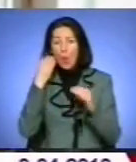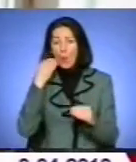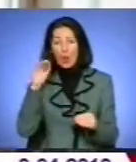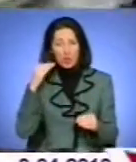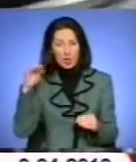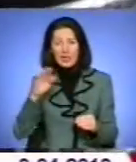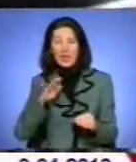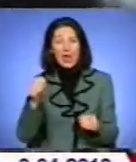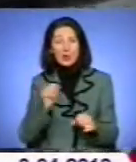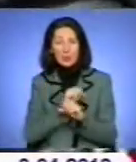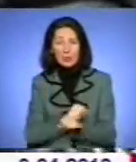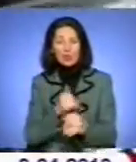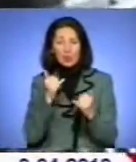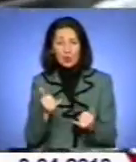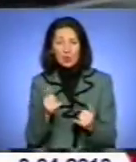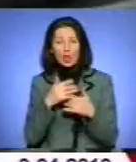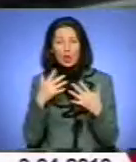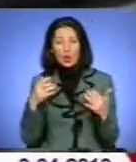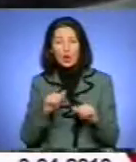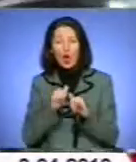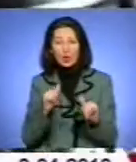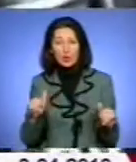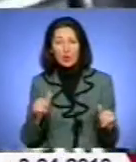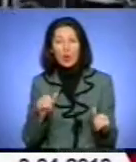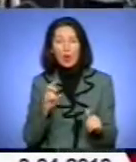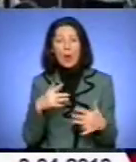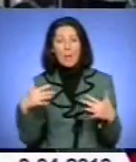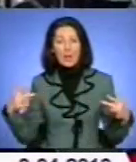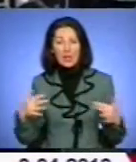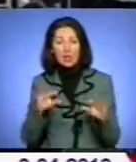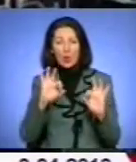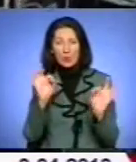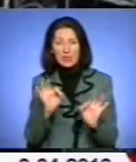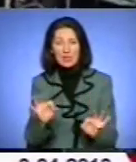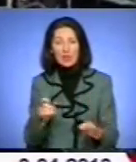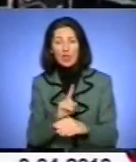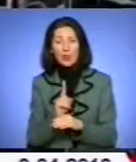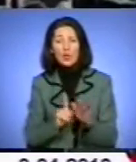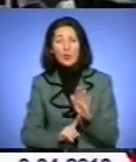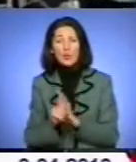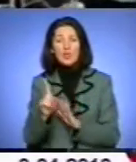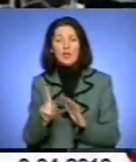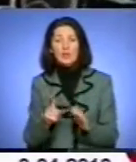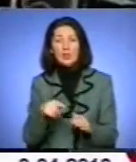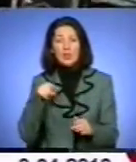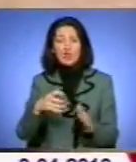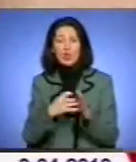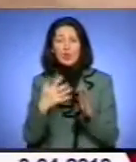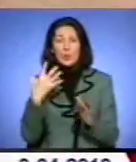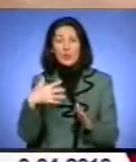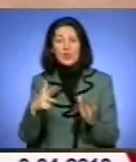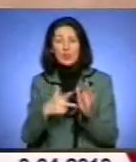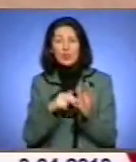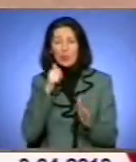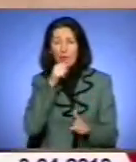сьогодні. Розвиток баянно-акордеонного мистецтва на Тернопіллі розпочався із заснування у 1958 році в